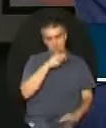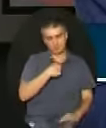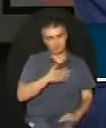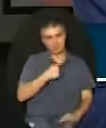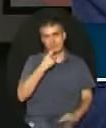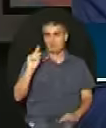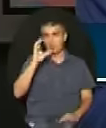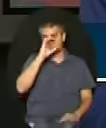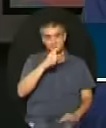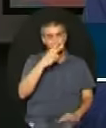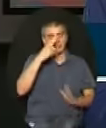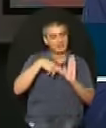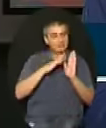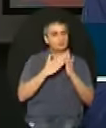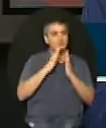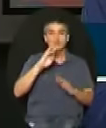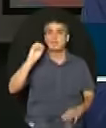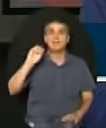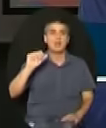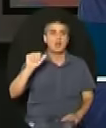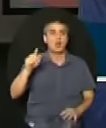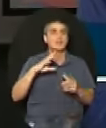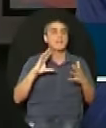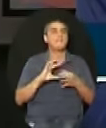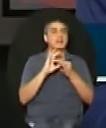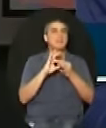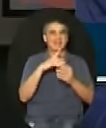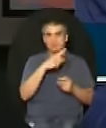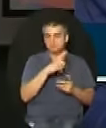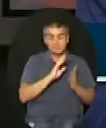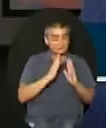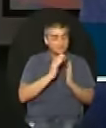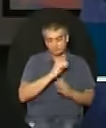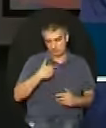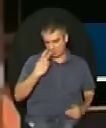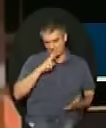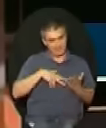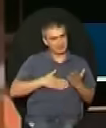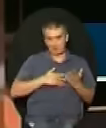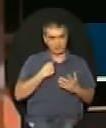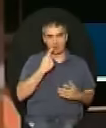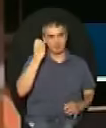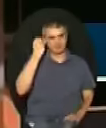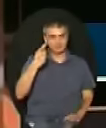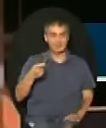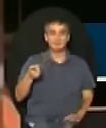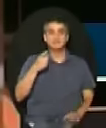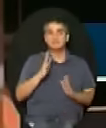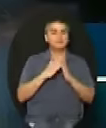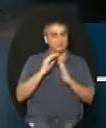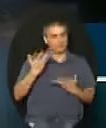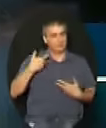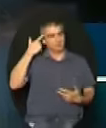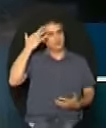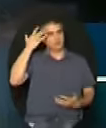להגיד לצופים שלנו, תקראו את הספר של מייקל אורן, בן ברית. הוא ספר מצוין, קראתי אותו בחג, אני לא אומר סתם. יש לי אותו עם הרשעה. זה ספר מעורר